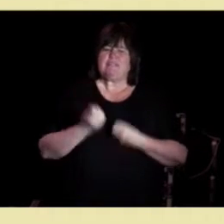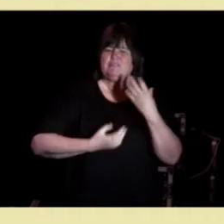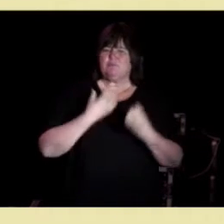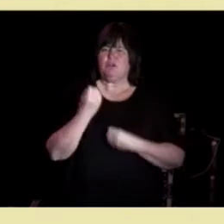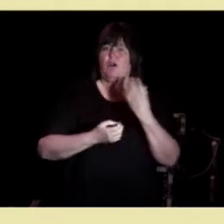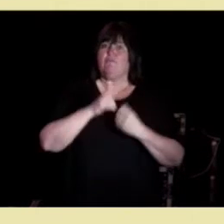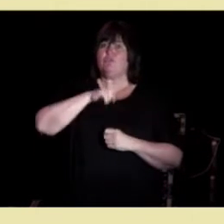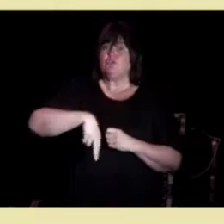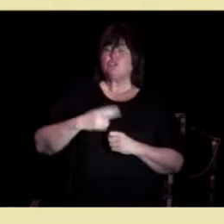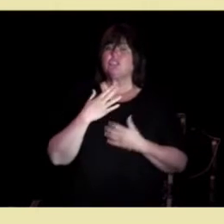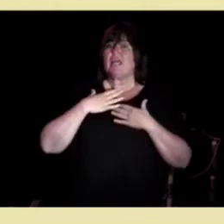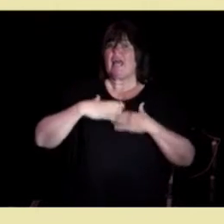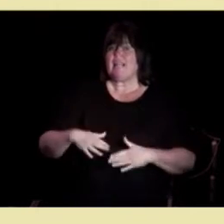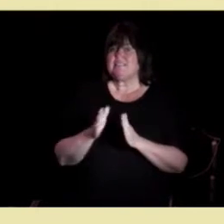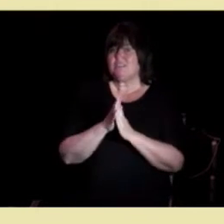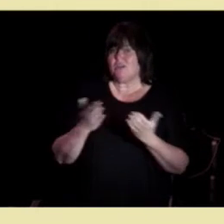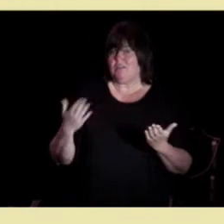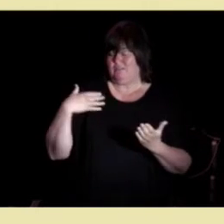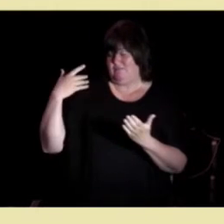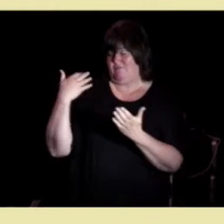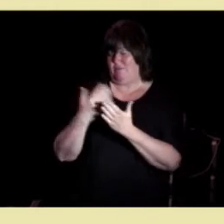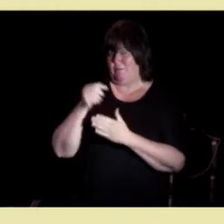langt.